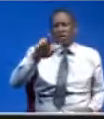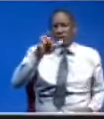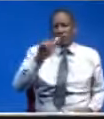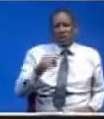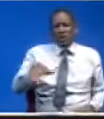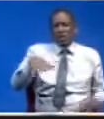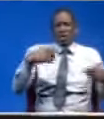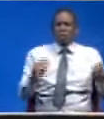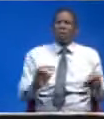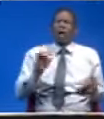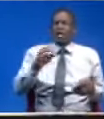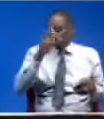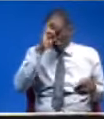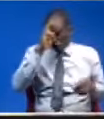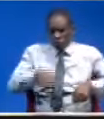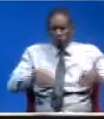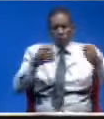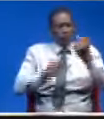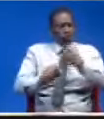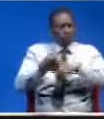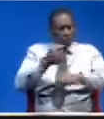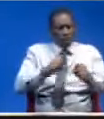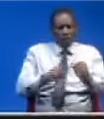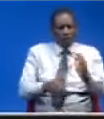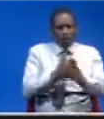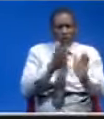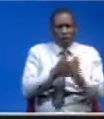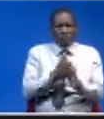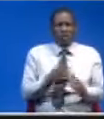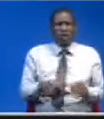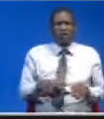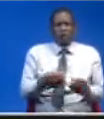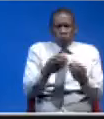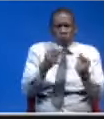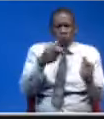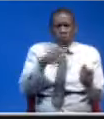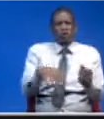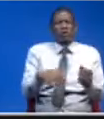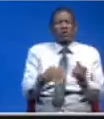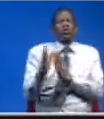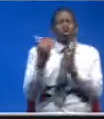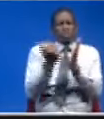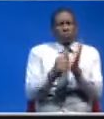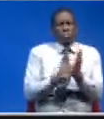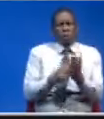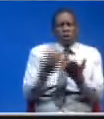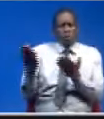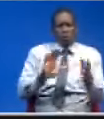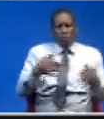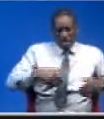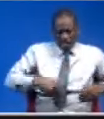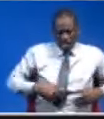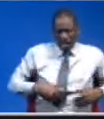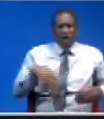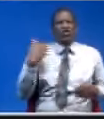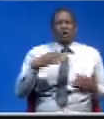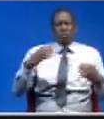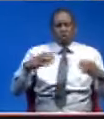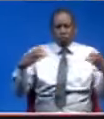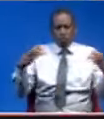locals calling on the police to up their game and deal with lawlessness and terror orchestrated by juvenile criminal gangs in the